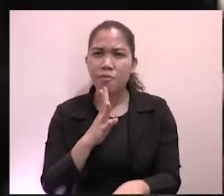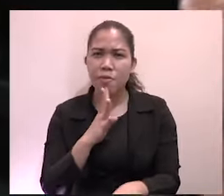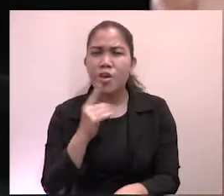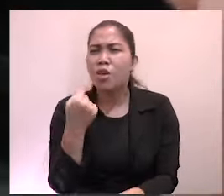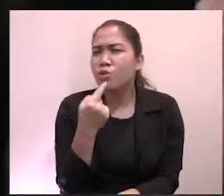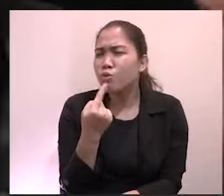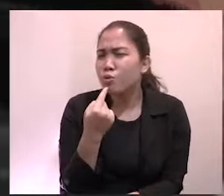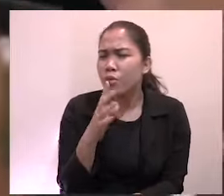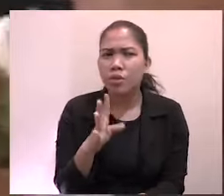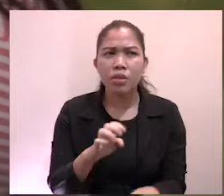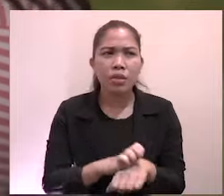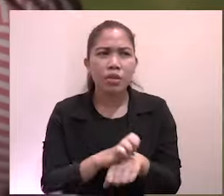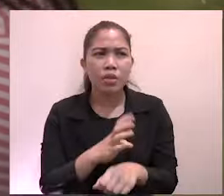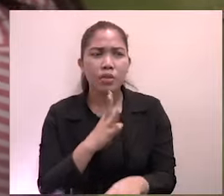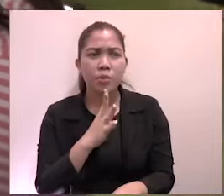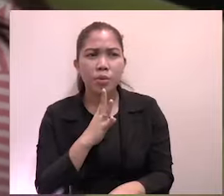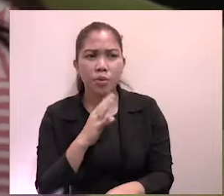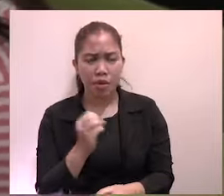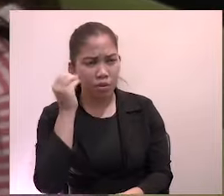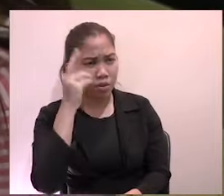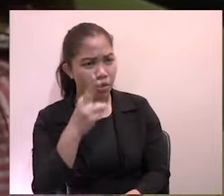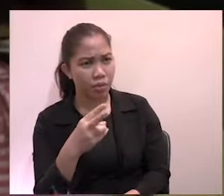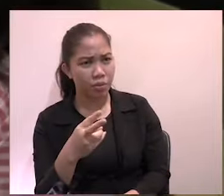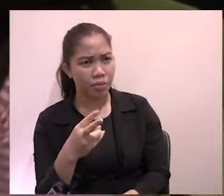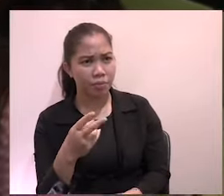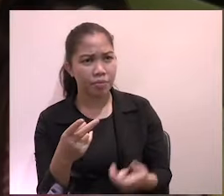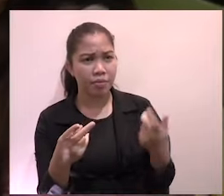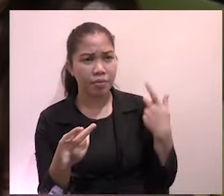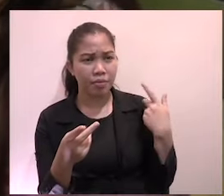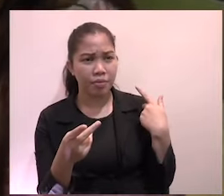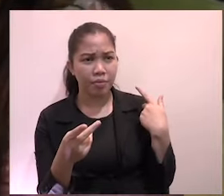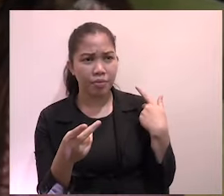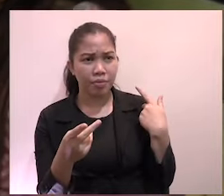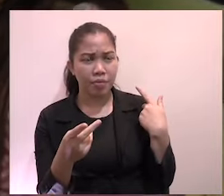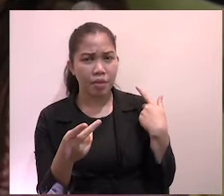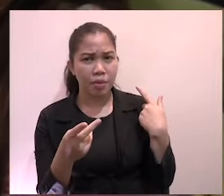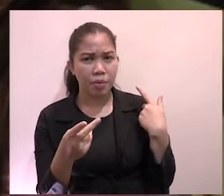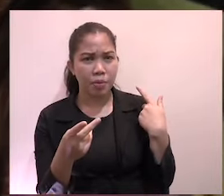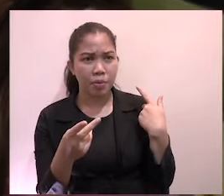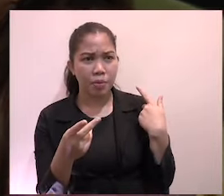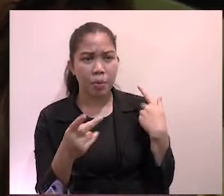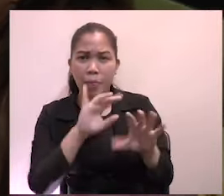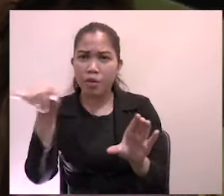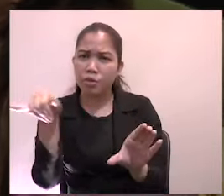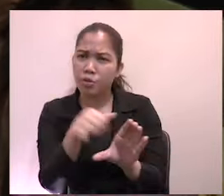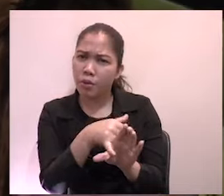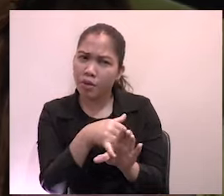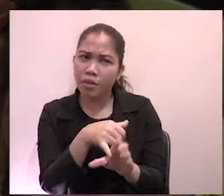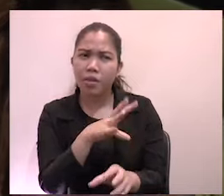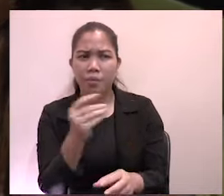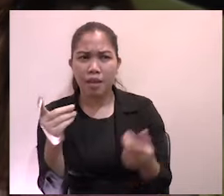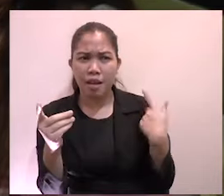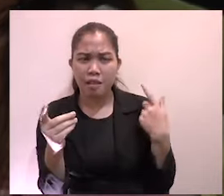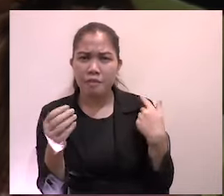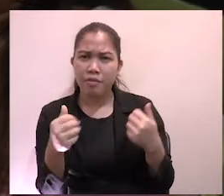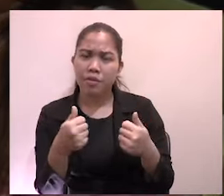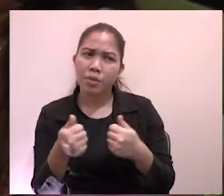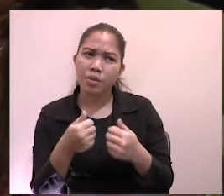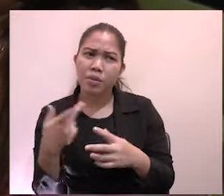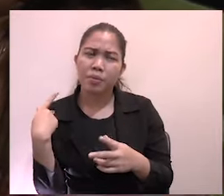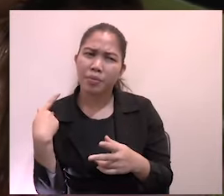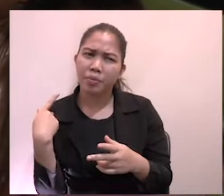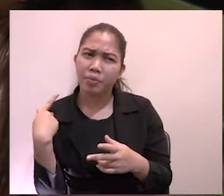na kausap sa cellphone? Sir, sa ano po namin, may mga entry po kami sinasalihan. Tapos po, may mga ano doon dati na